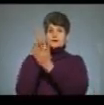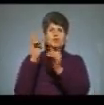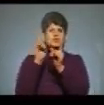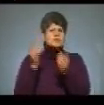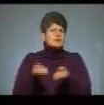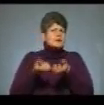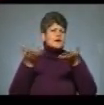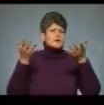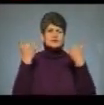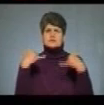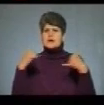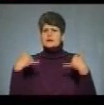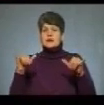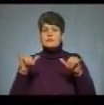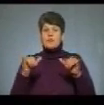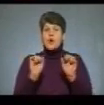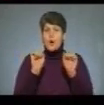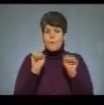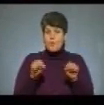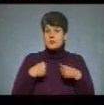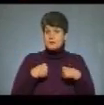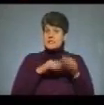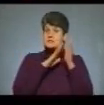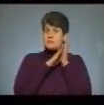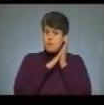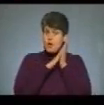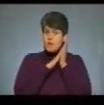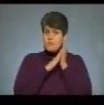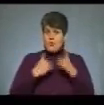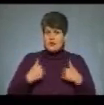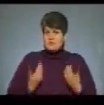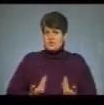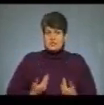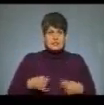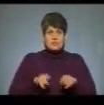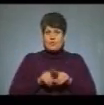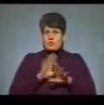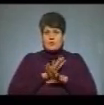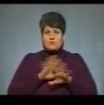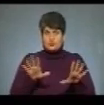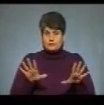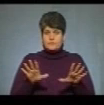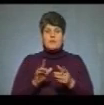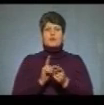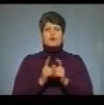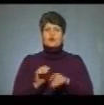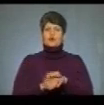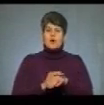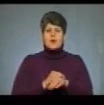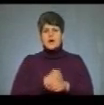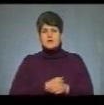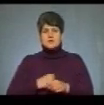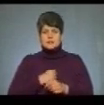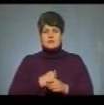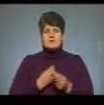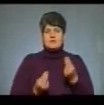ясність, що за диво? Може ми спимо? В моїм житті такого зроду не було. Боротьбу добра зі злом розігорують